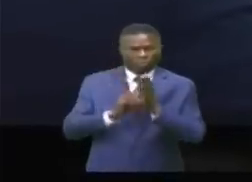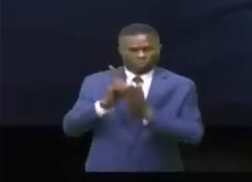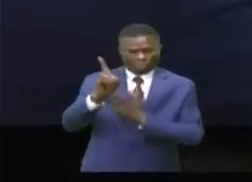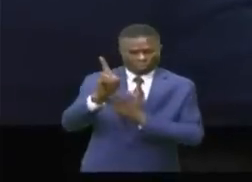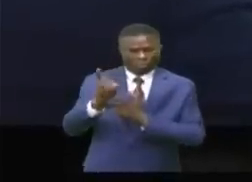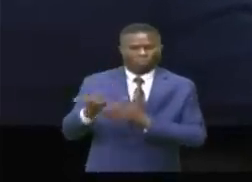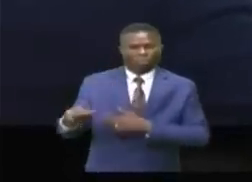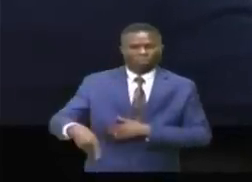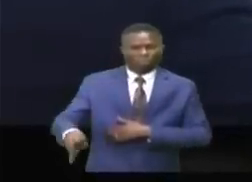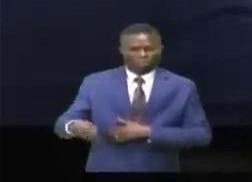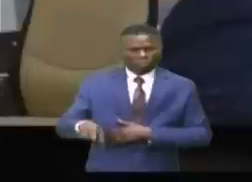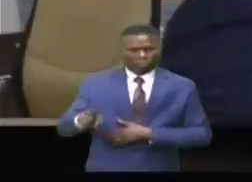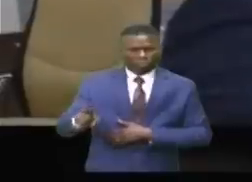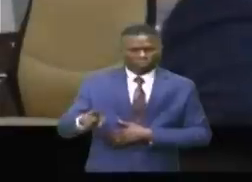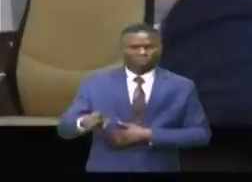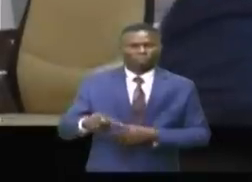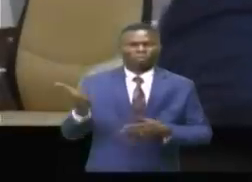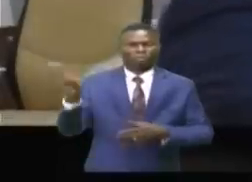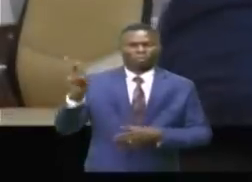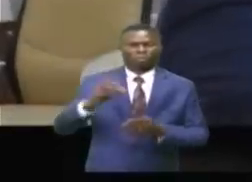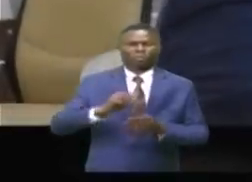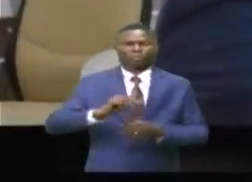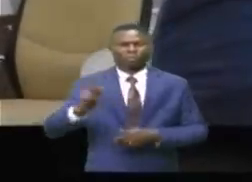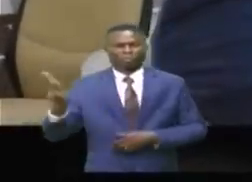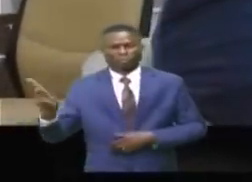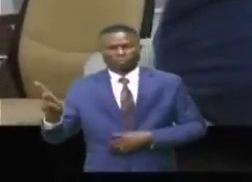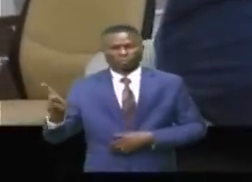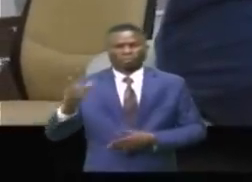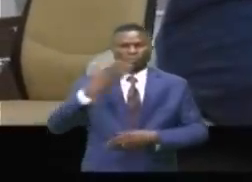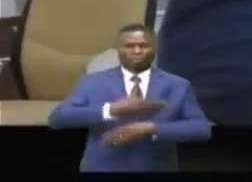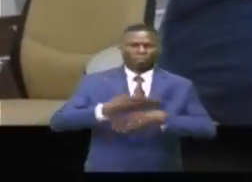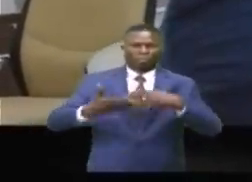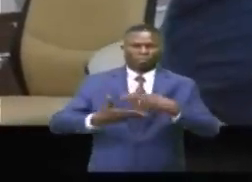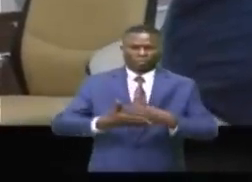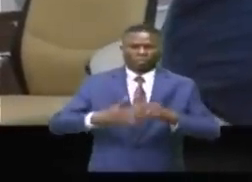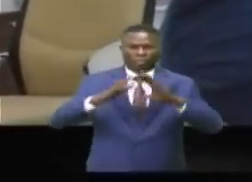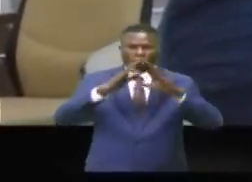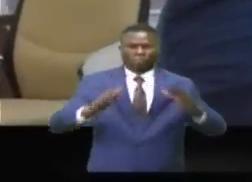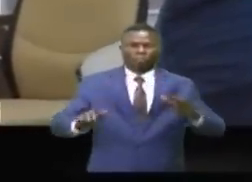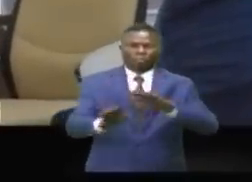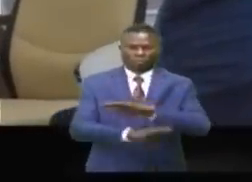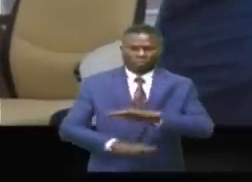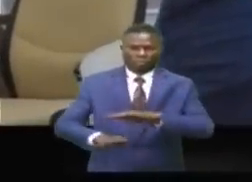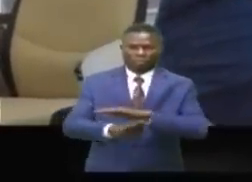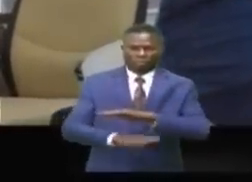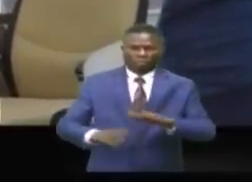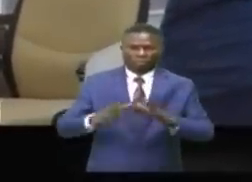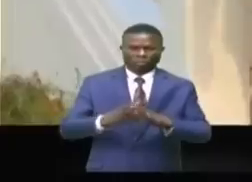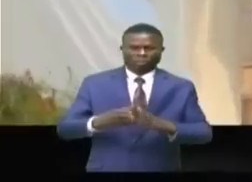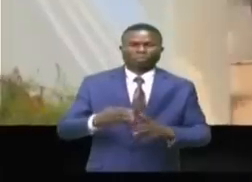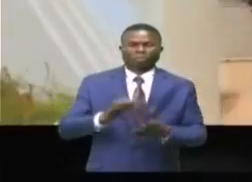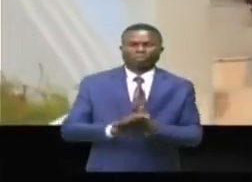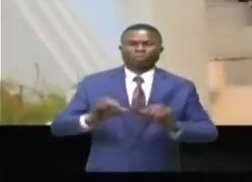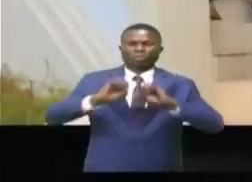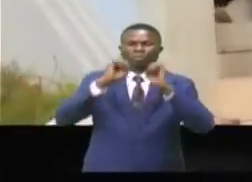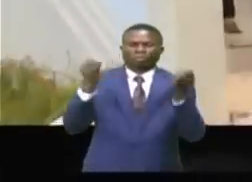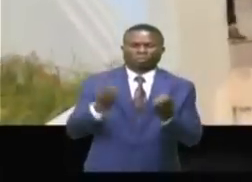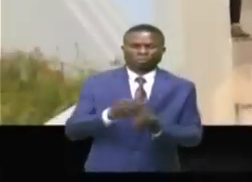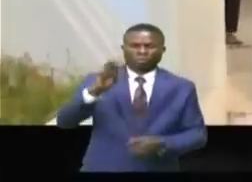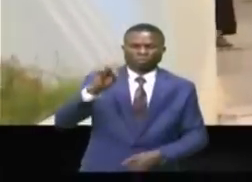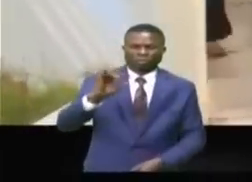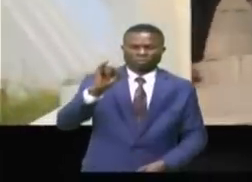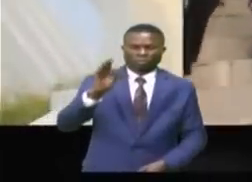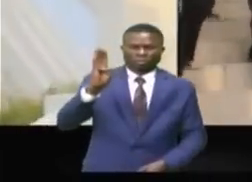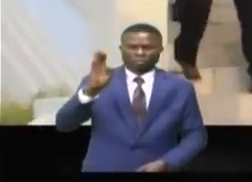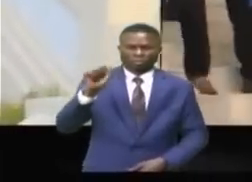développement à la base dans l'espace Grand Kassai par la construction des infrastructures de base avec l'appui de la MIBA. Au sorti de cette